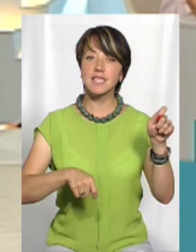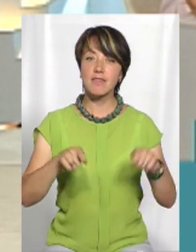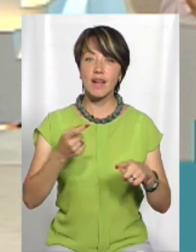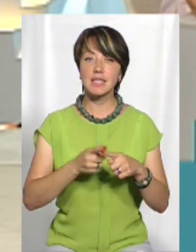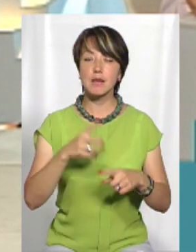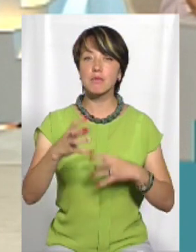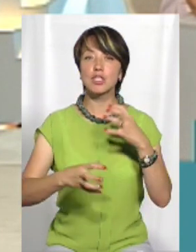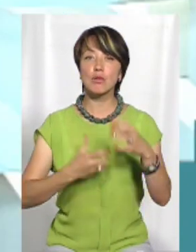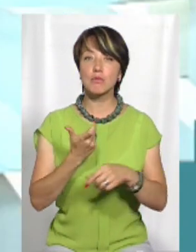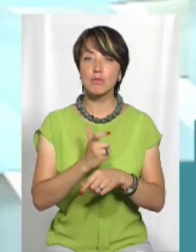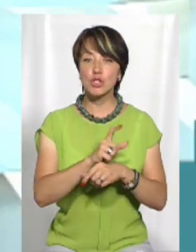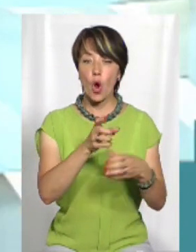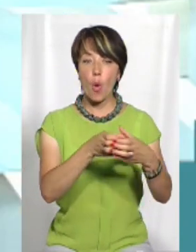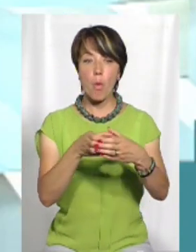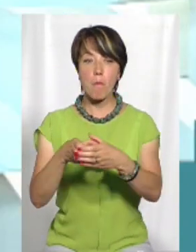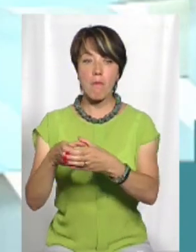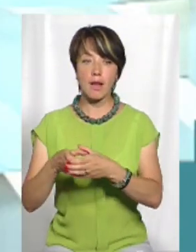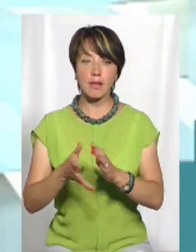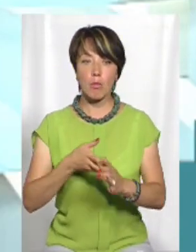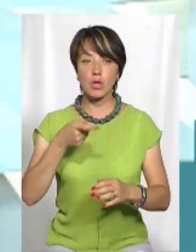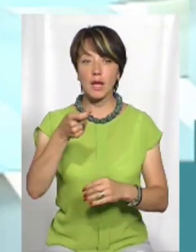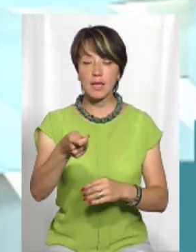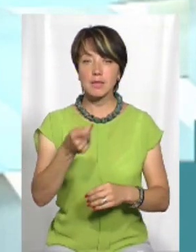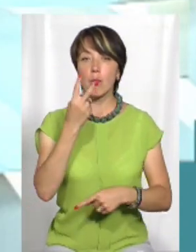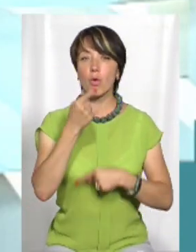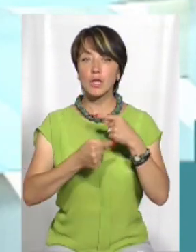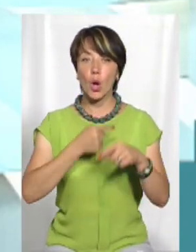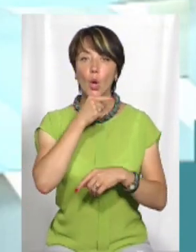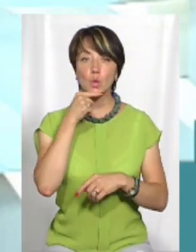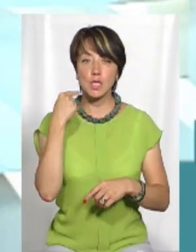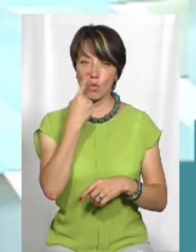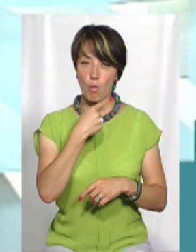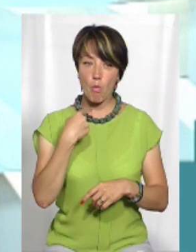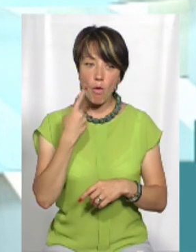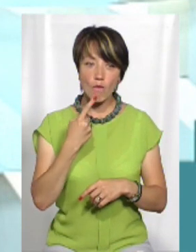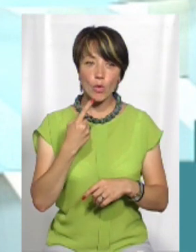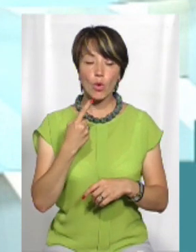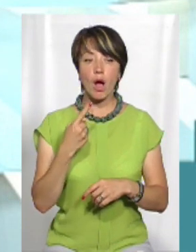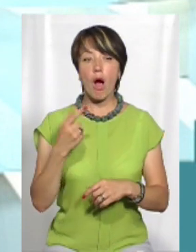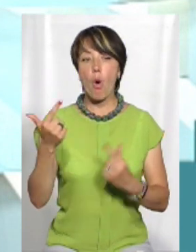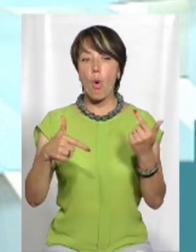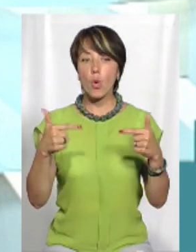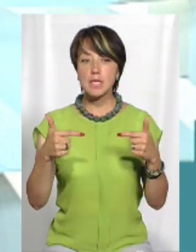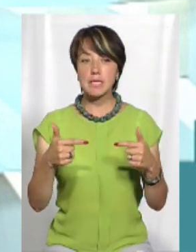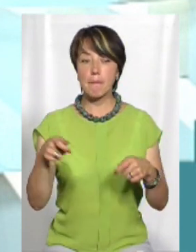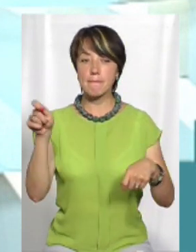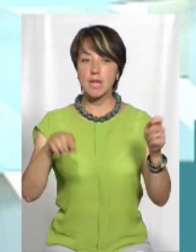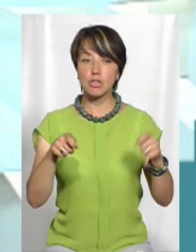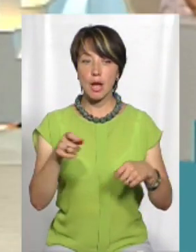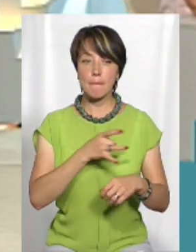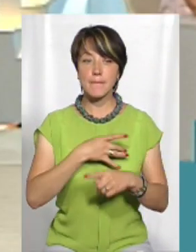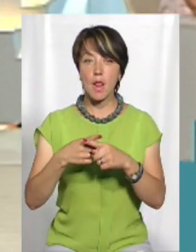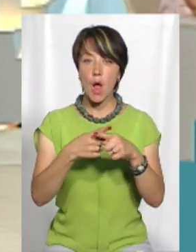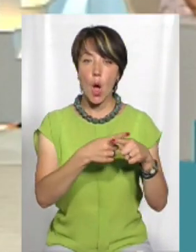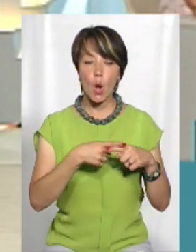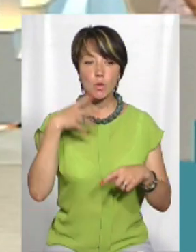теж міжнародний, і більшість з них команд подається ще по традиції російською мовою, тому що ті гості, які до нас приїжджають з